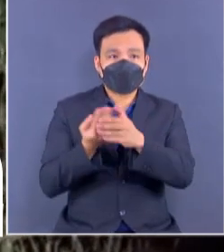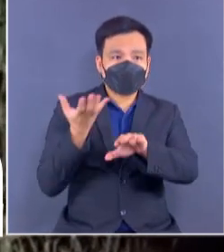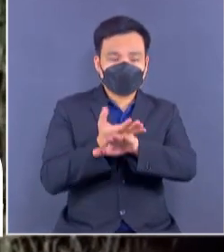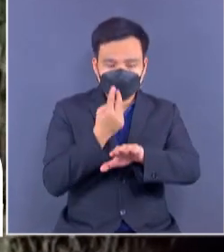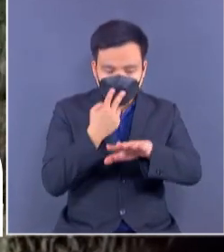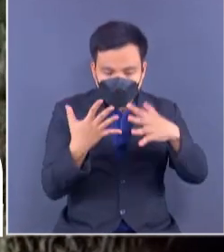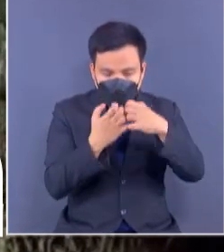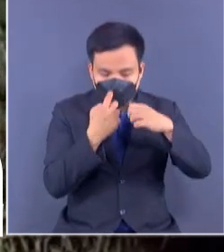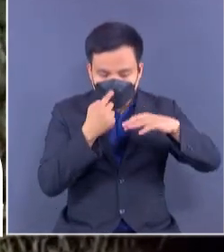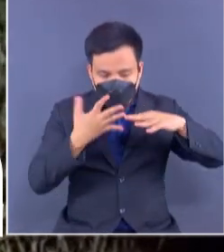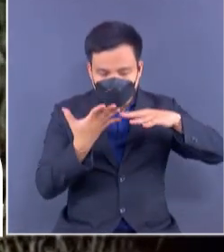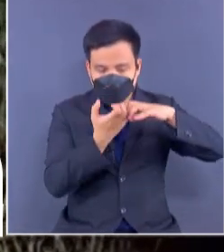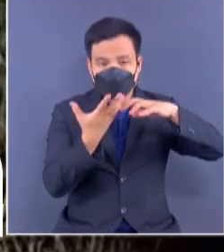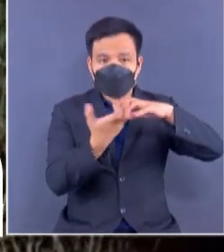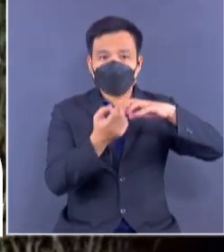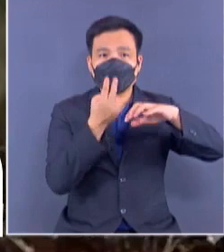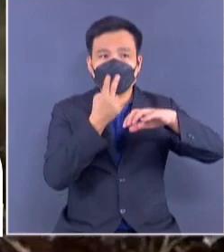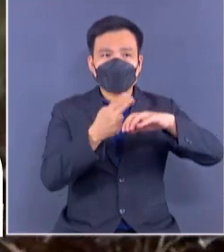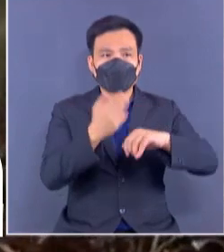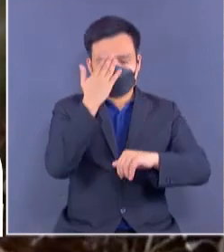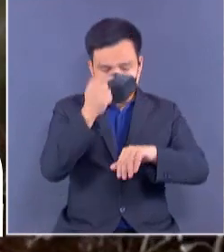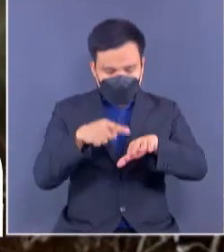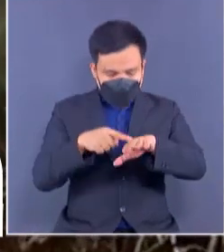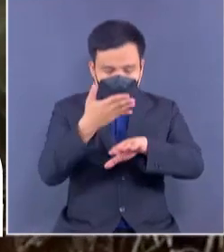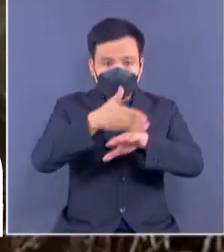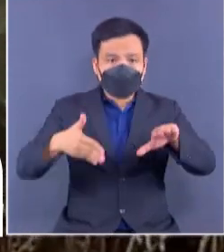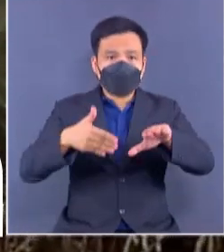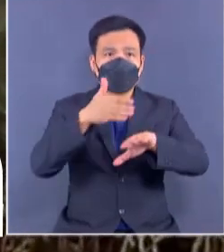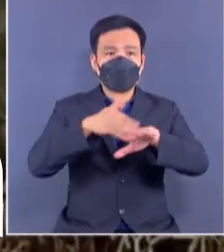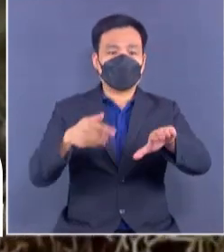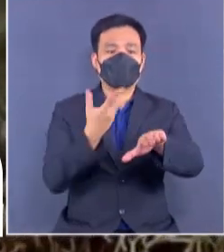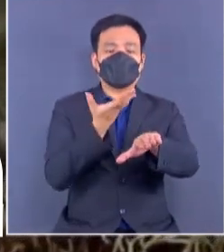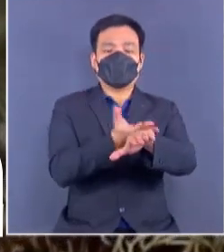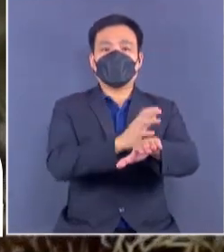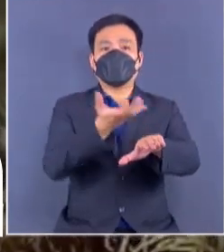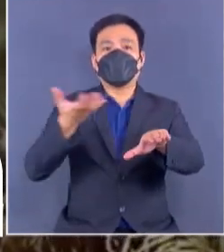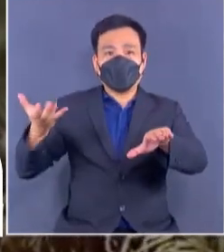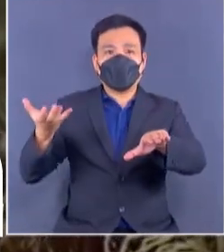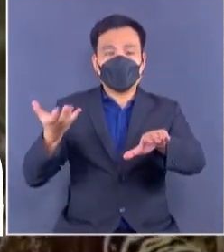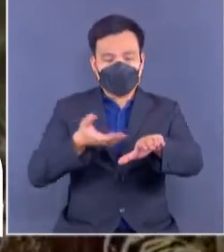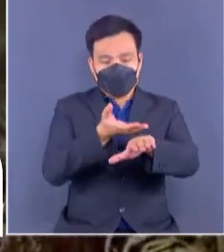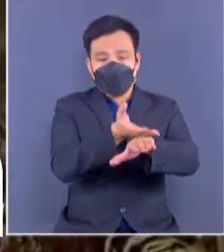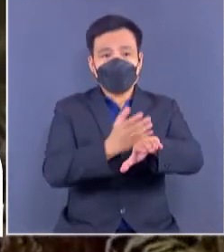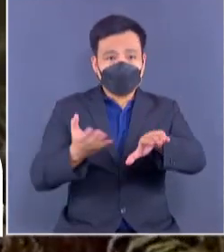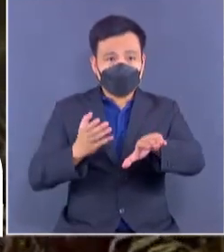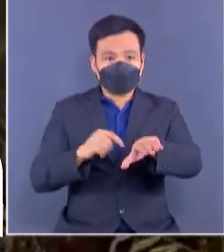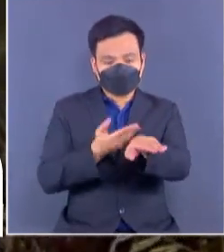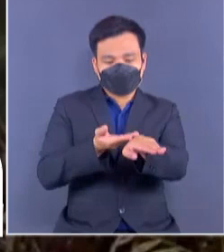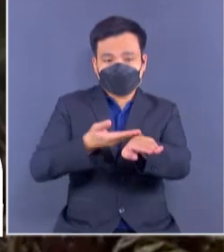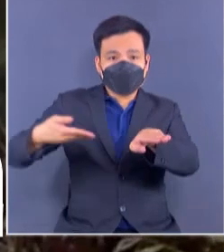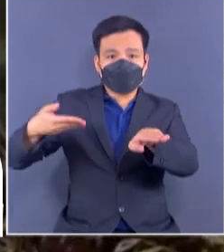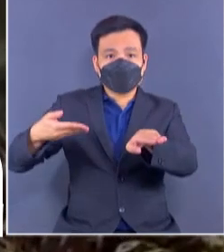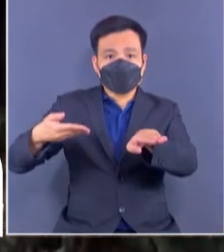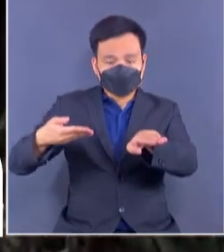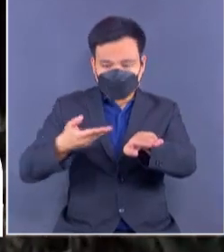ครับและถามว่าเอารถขนเงินแล้วทำไมมันเหลือแค่ด้านหน้าอย่างเดียวเพราะว่าไอ้ตู้ขนเงินมันหลุดออกไปเลยนะครับมันหลุดแยกชิ้นส่วนไปเล